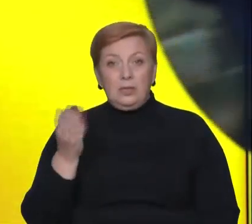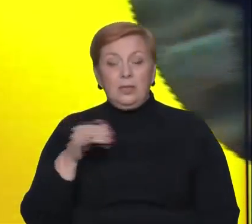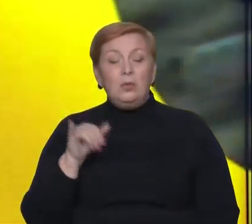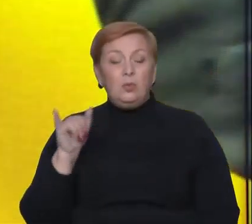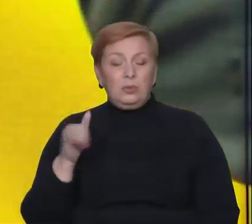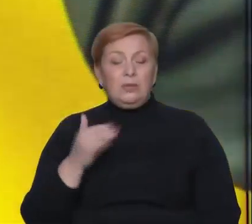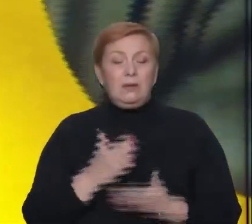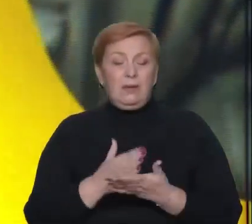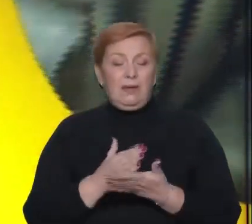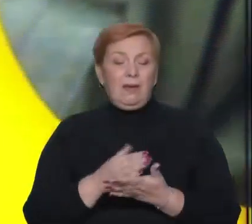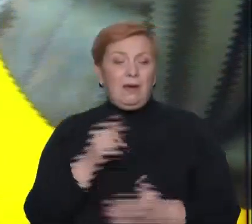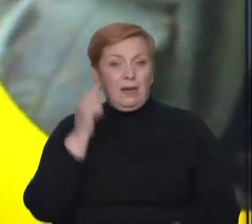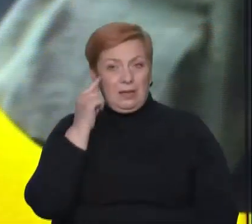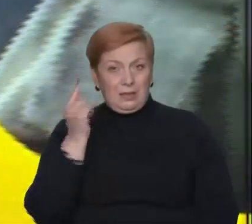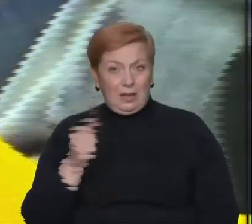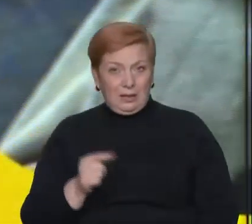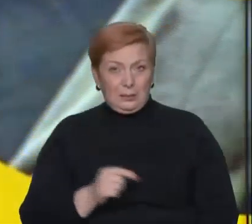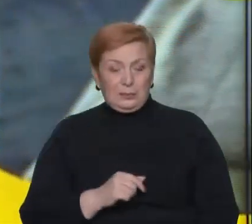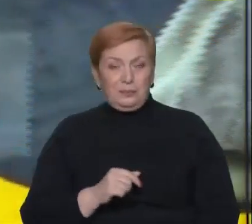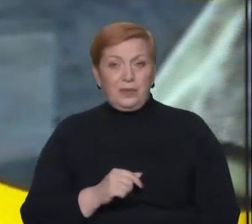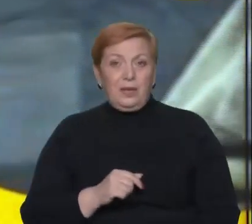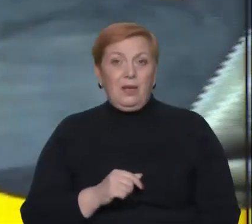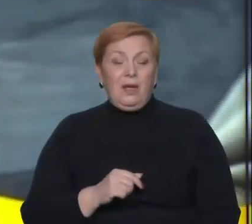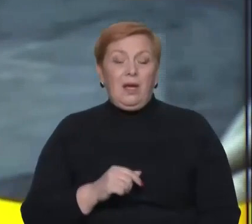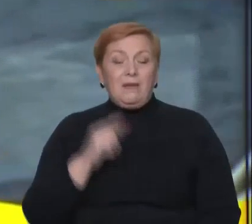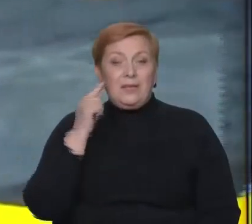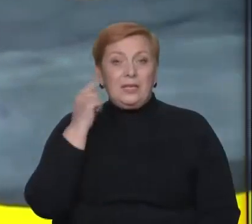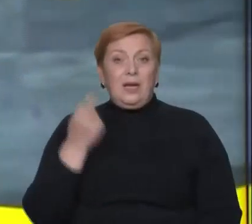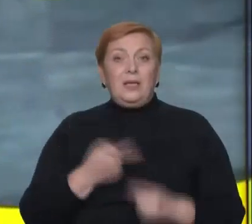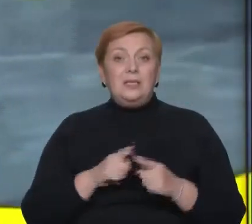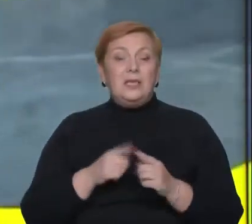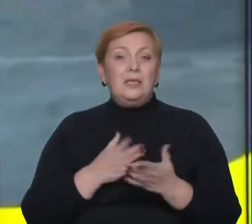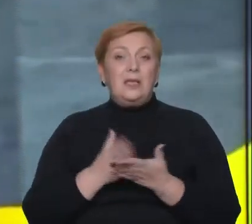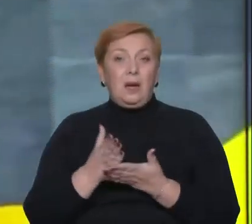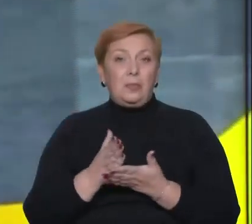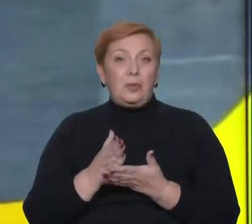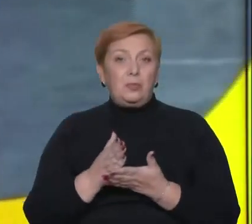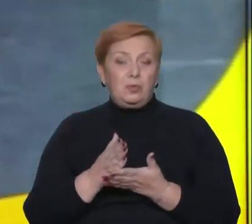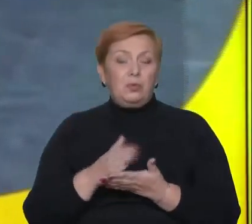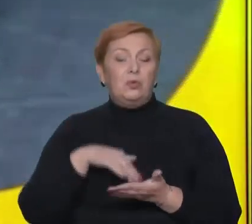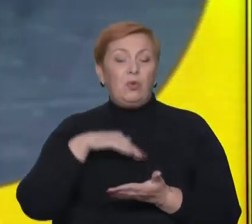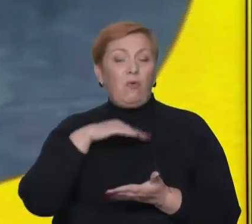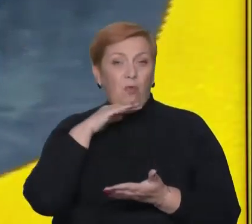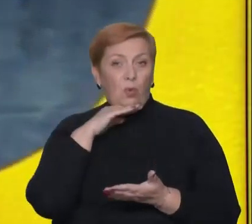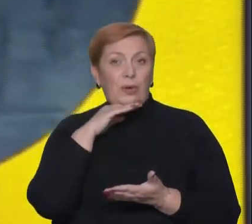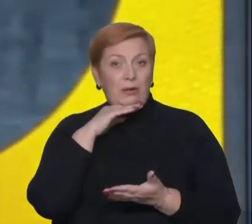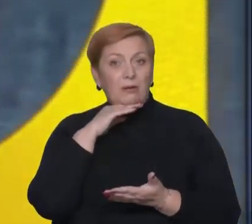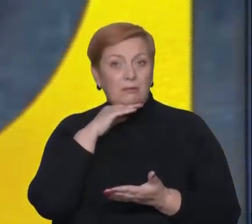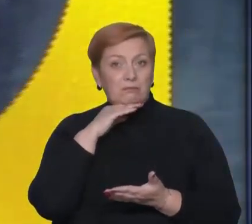Китаї доволі потужна напрямок в цьому розвинутий. І є